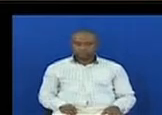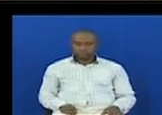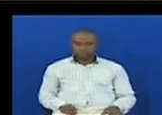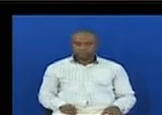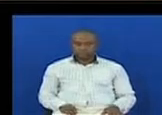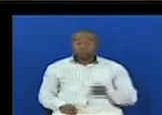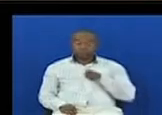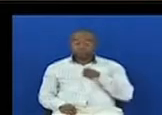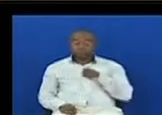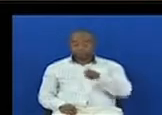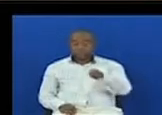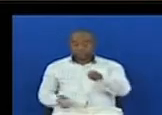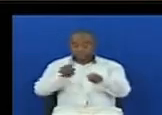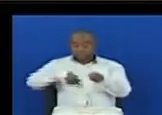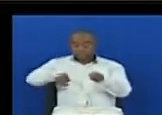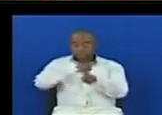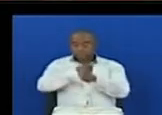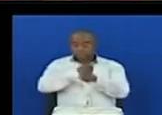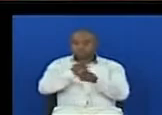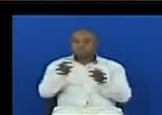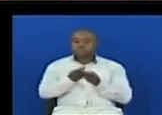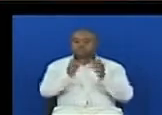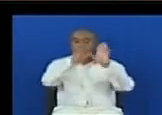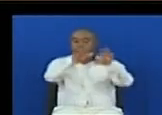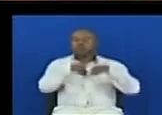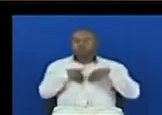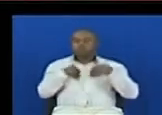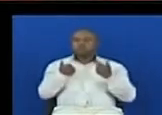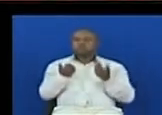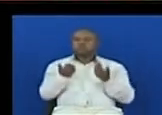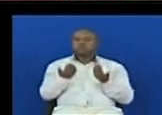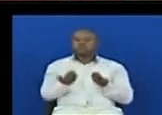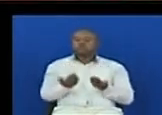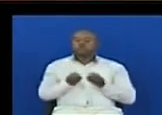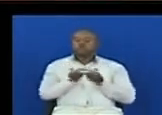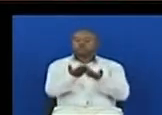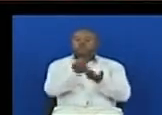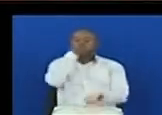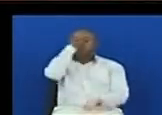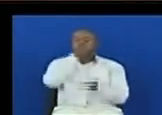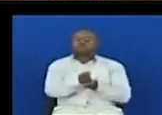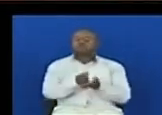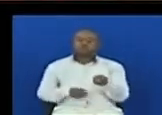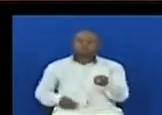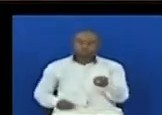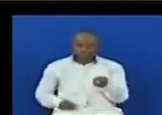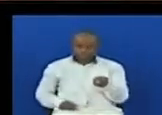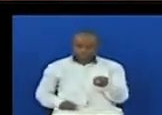inataka tuazimie sisi kama Bunge la Jamhuri ya Muungano,